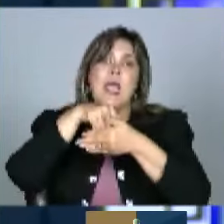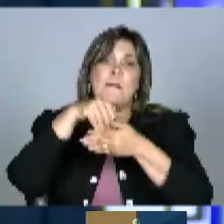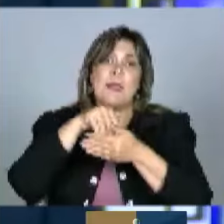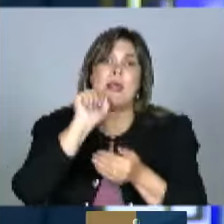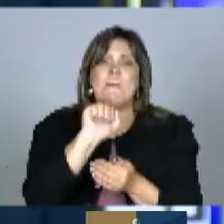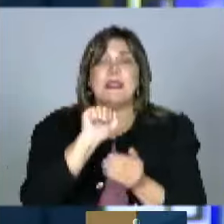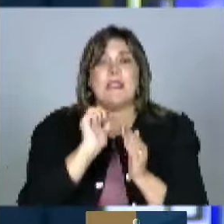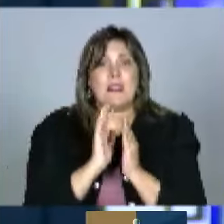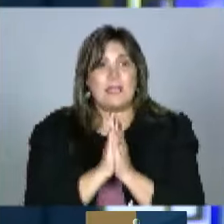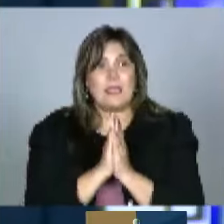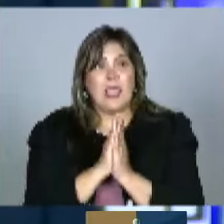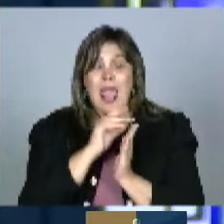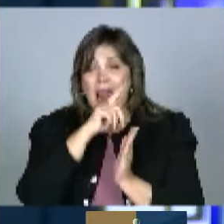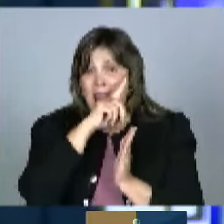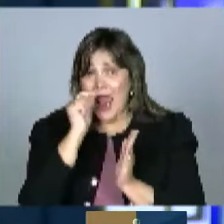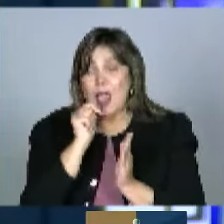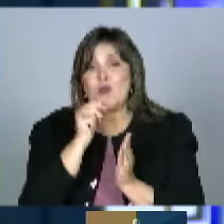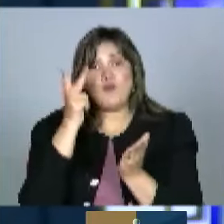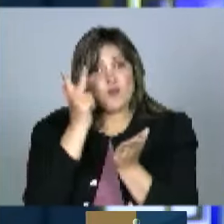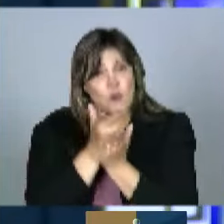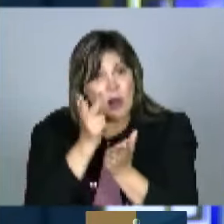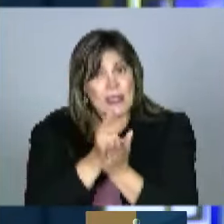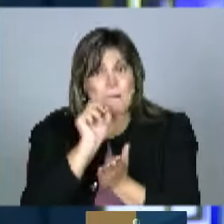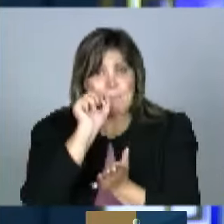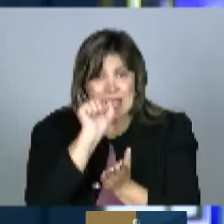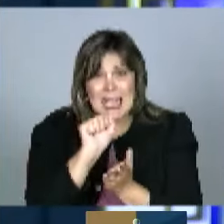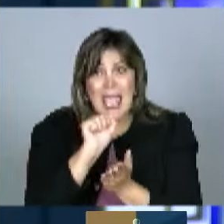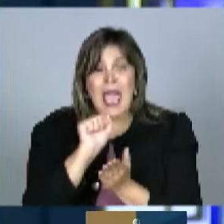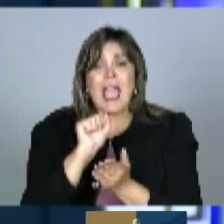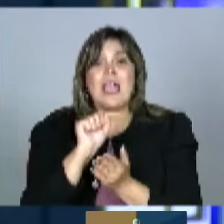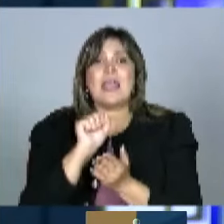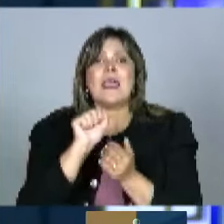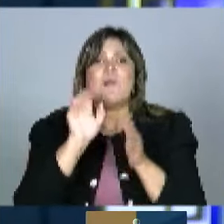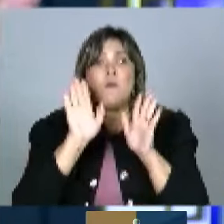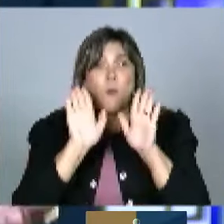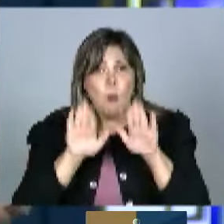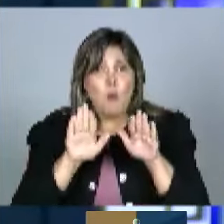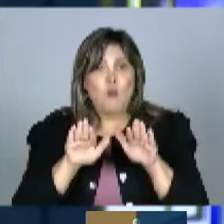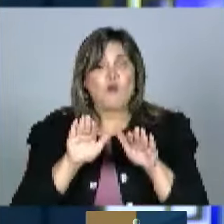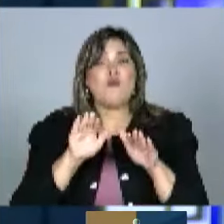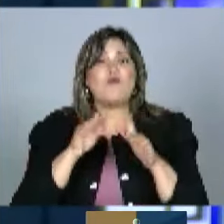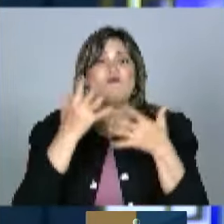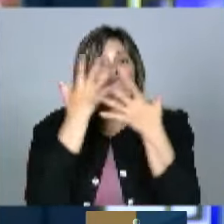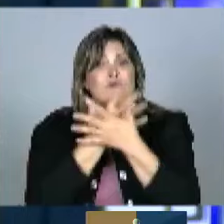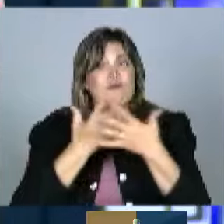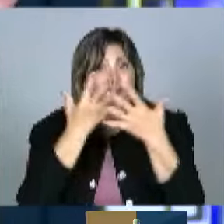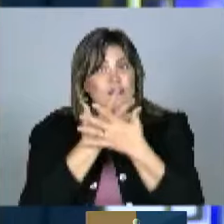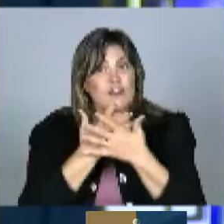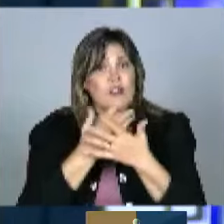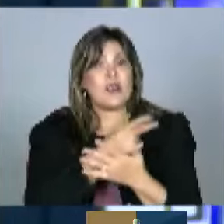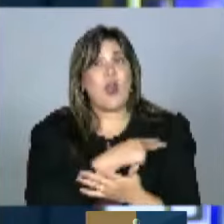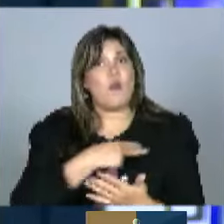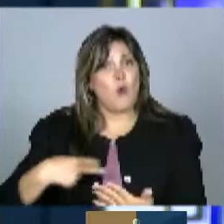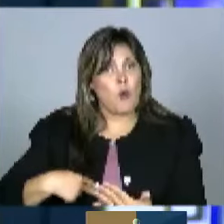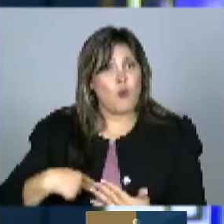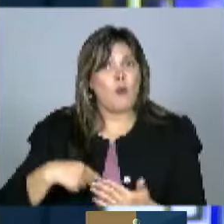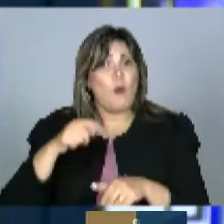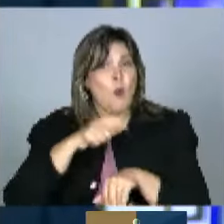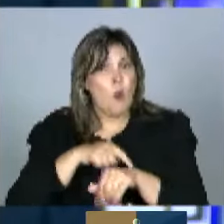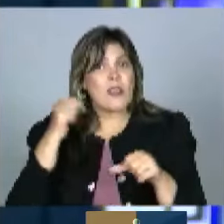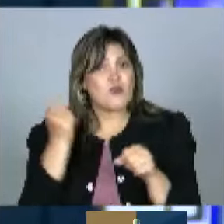التامين لكن مستحقات على الشركه او على القطاع العام او خلافه اثناء